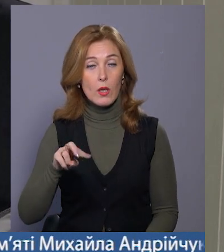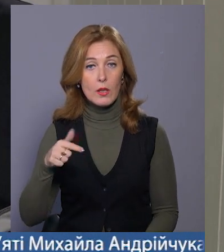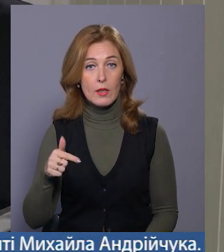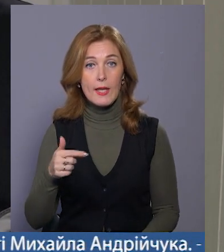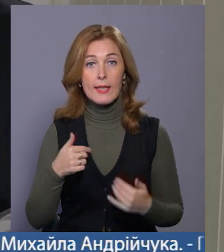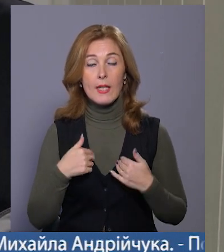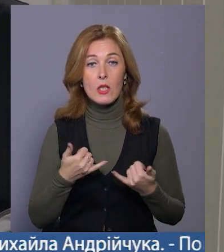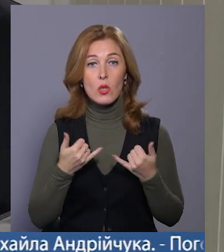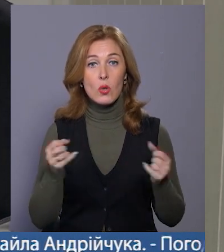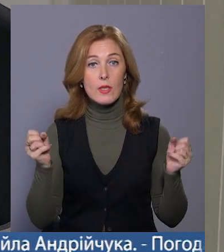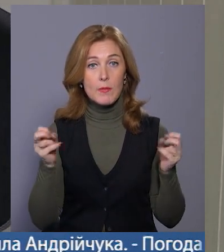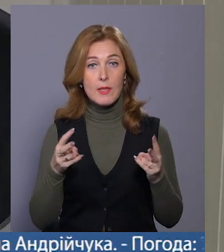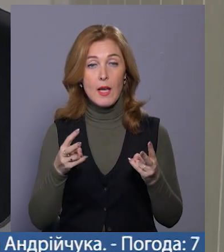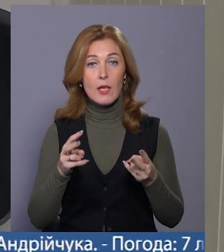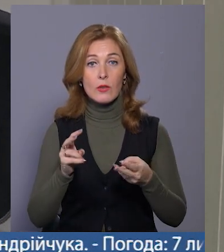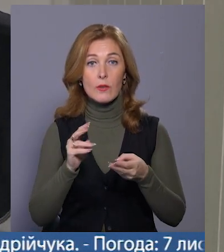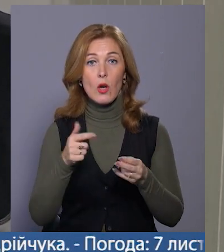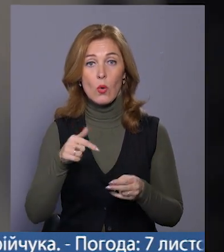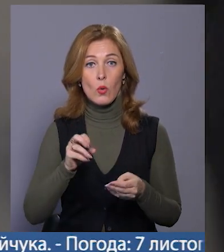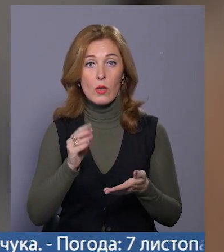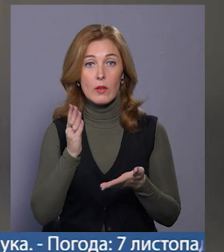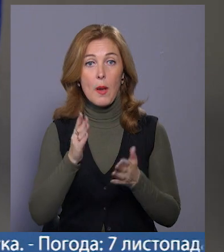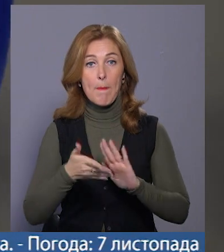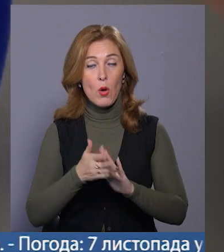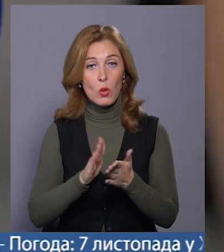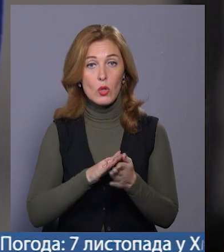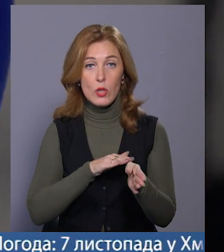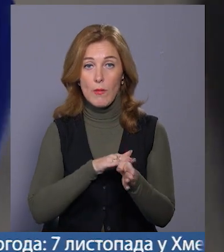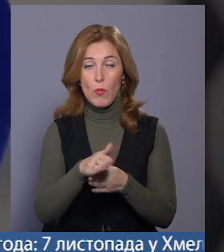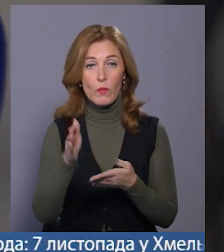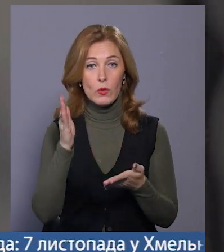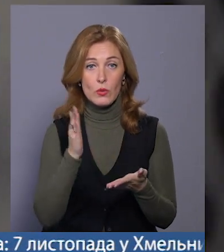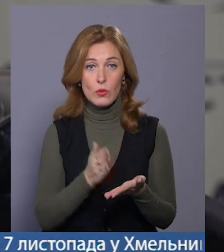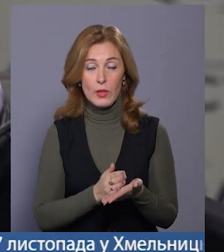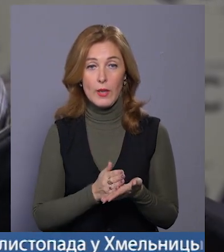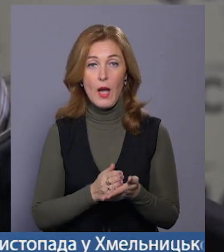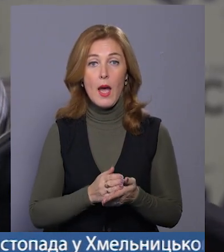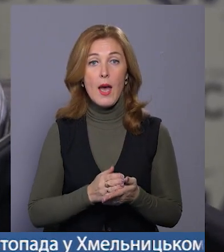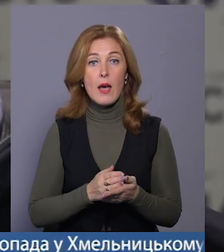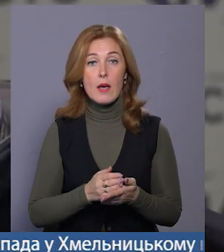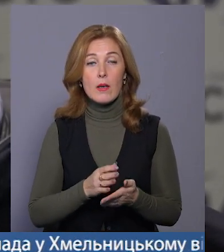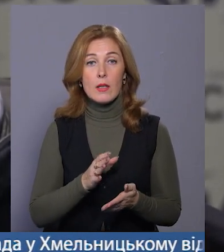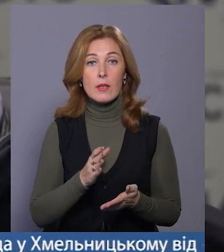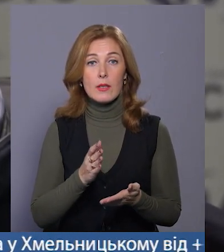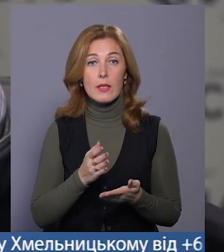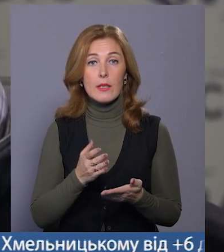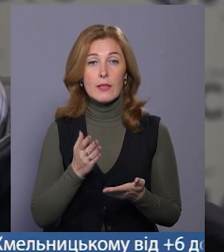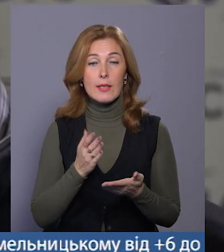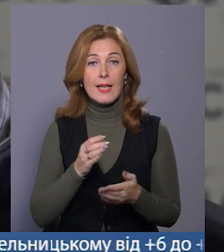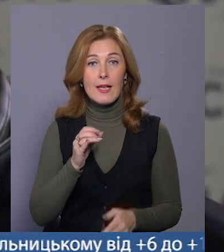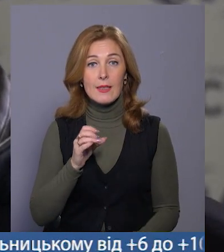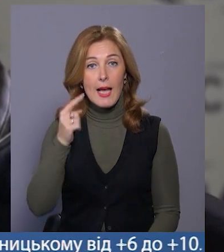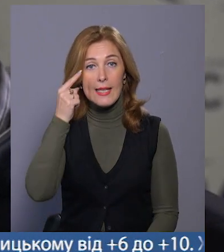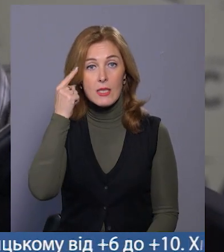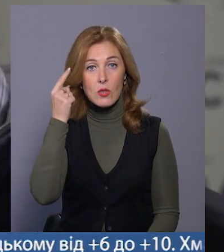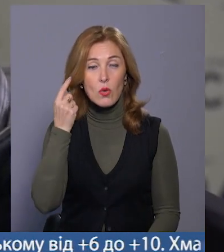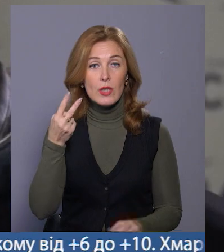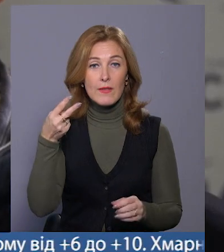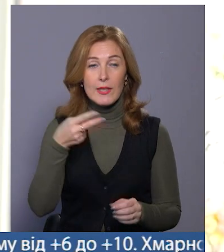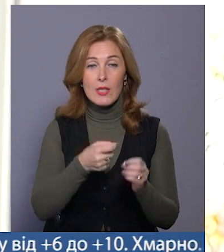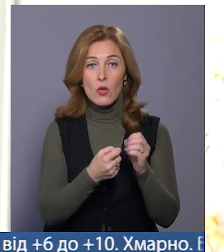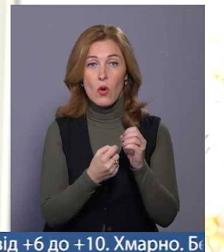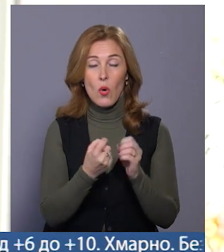Хмельницькому фотоклубі «Набирайте», положення повністю є. Перший конкурс наукових фотографій провели вікіпедисти з Естонії. Сталося це